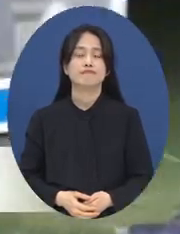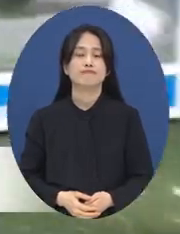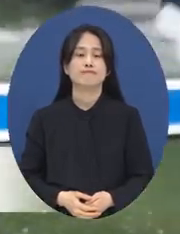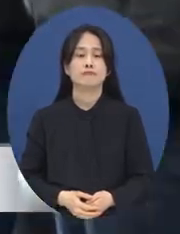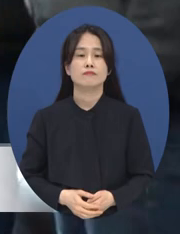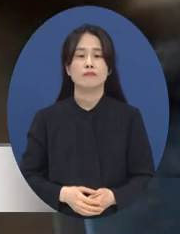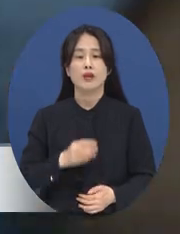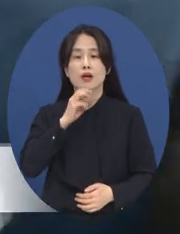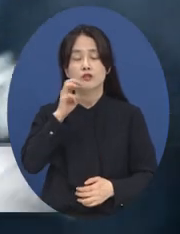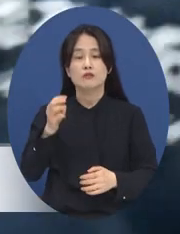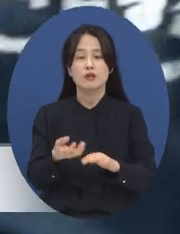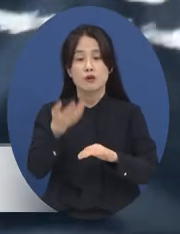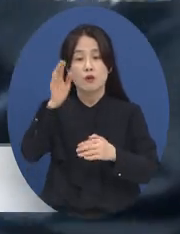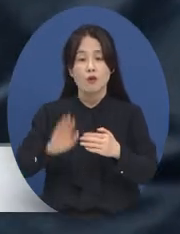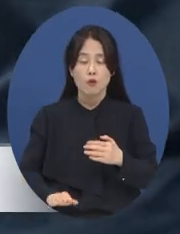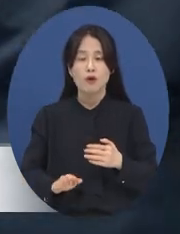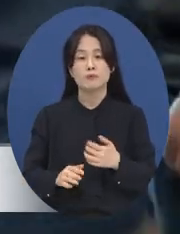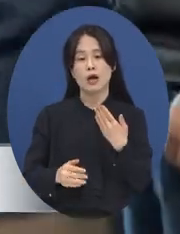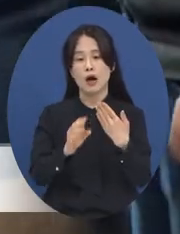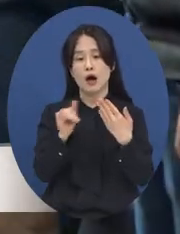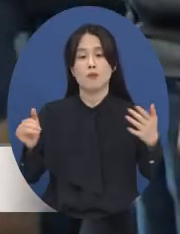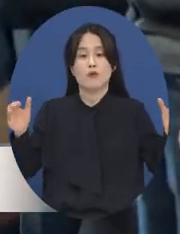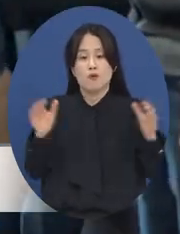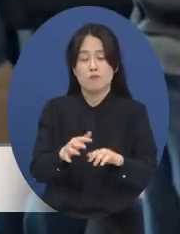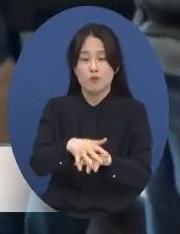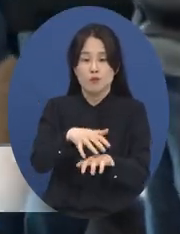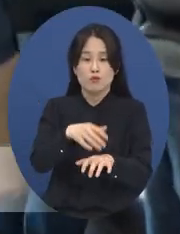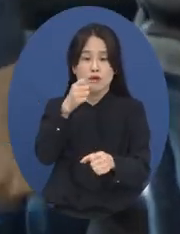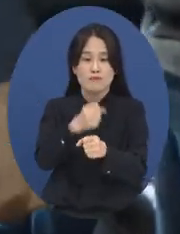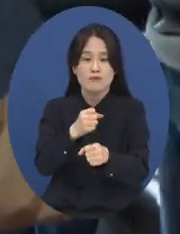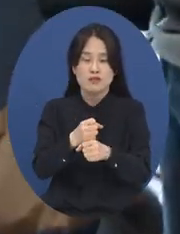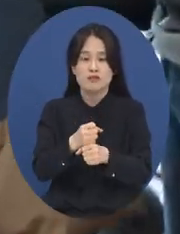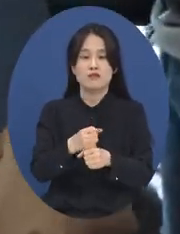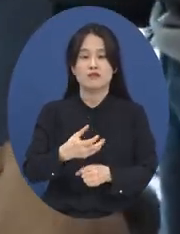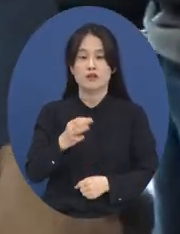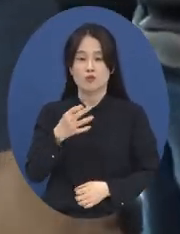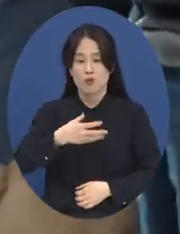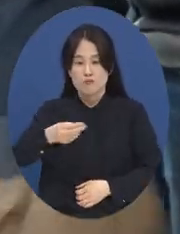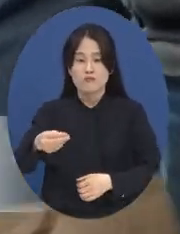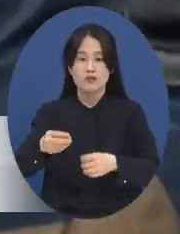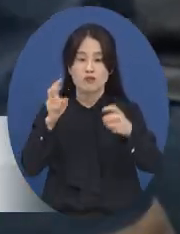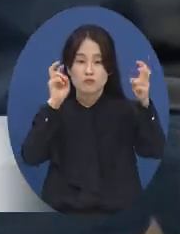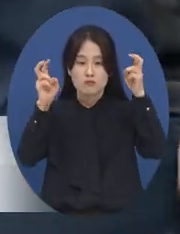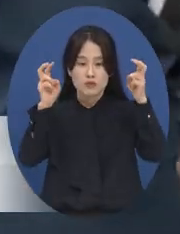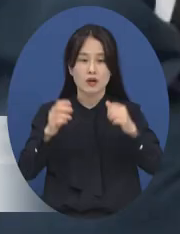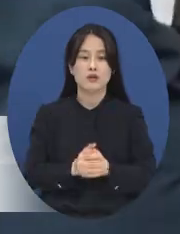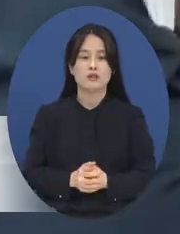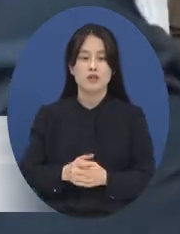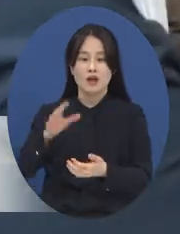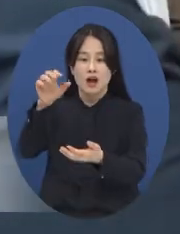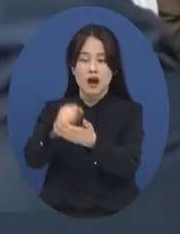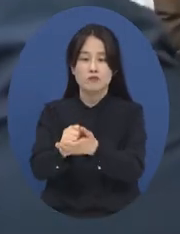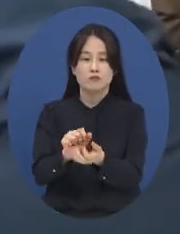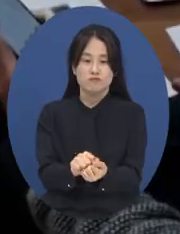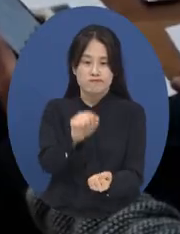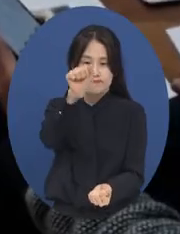평균 연령 30살의 고향 선후배 9명이 모여 조직한 황금 대부파의 사무실. 저희들이 악수 연령